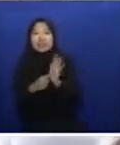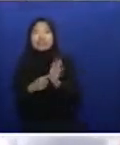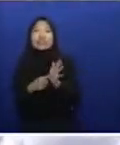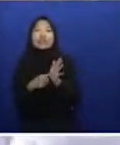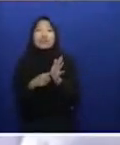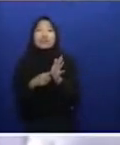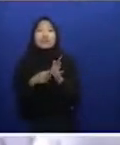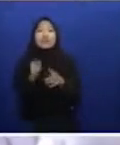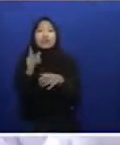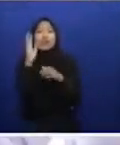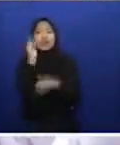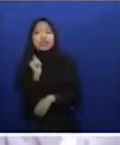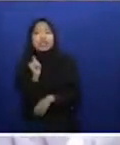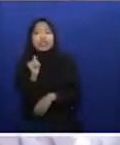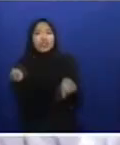Saya terima kasih ya.